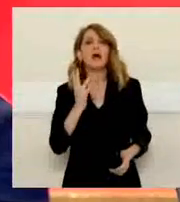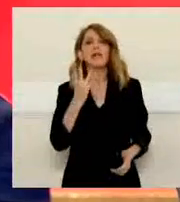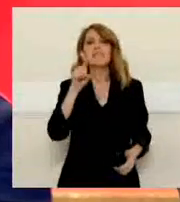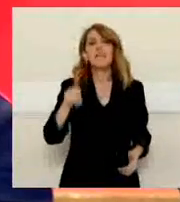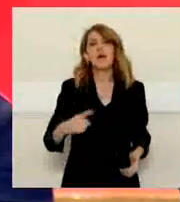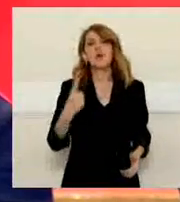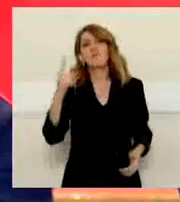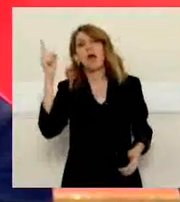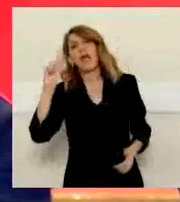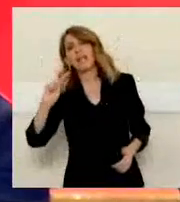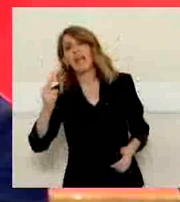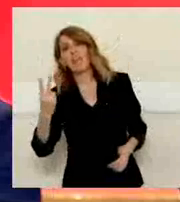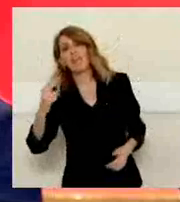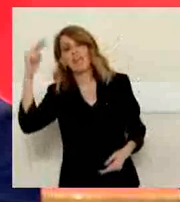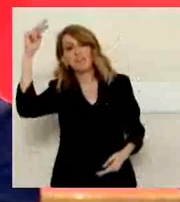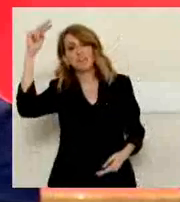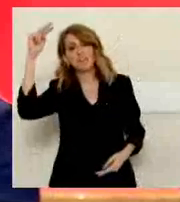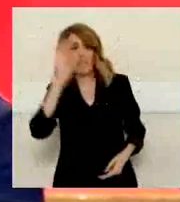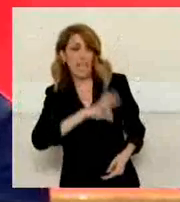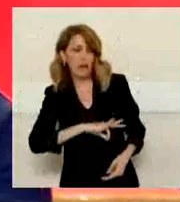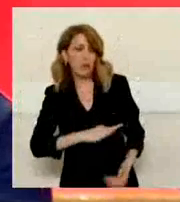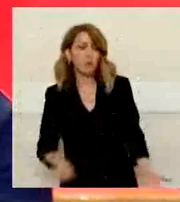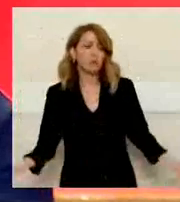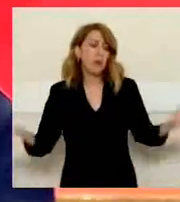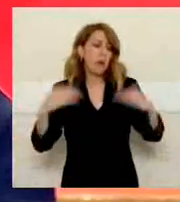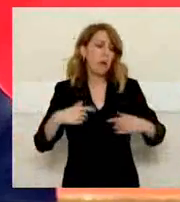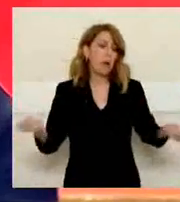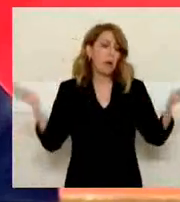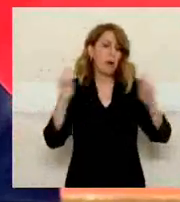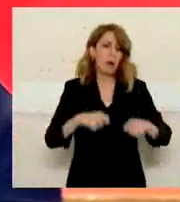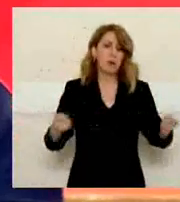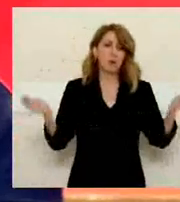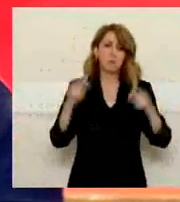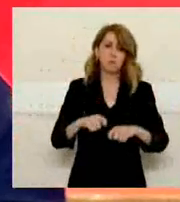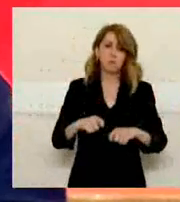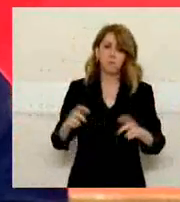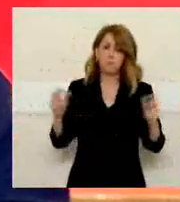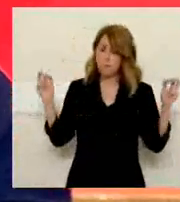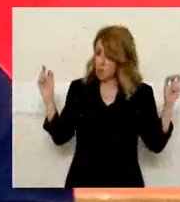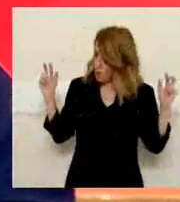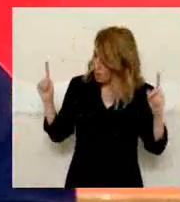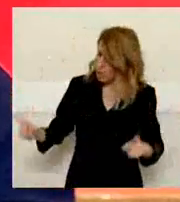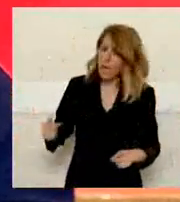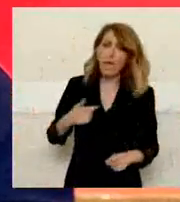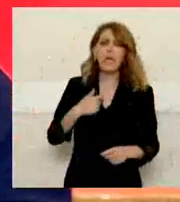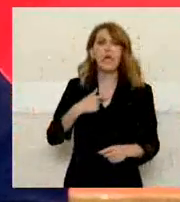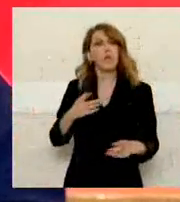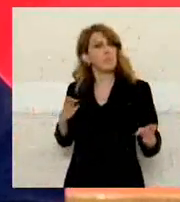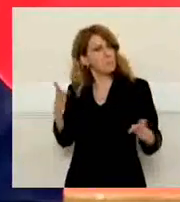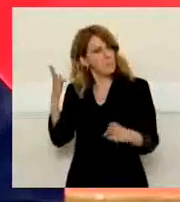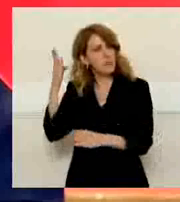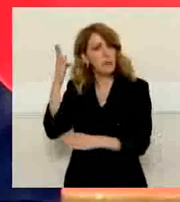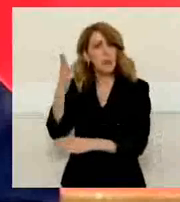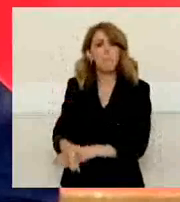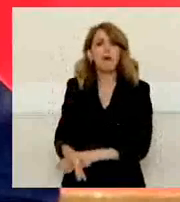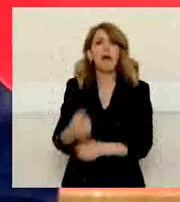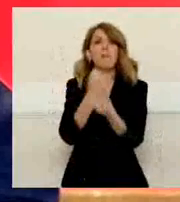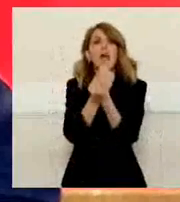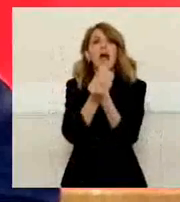ψευδώς ο κ. Μητσοτάκης. Πάμε λοιπόν σε οποιοδήποτε δημόσιο ανεξάρτητο φορέα να το κοστολογήσει. Εμείς, κυρία